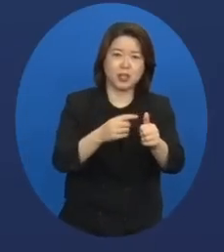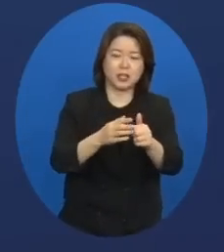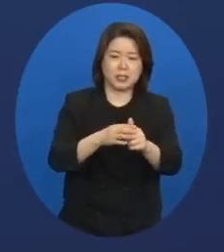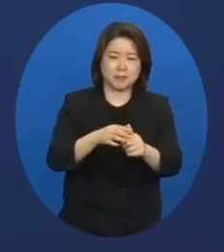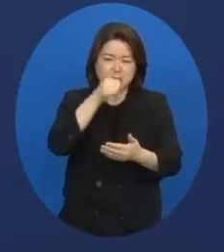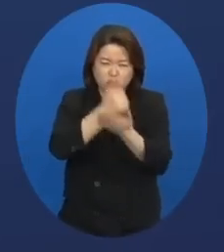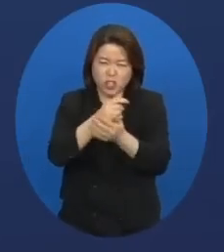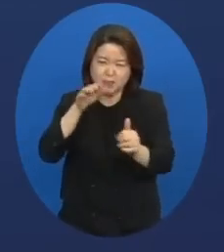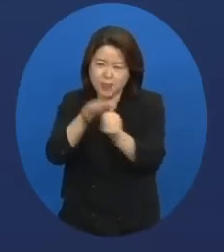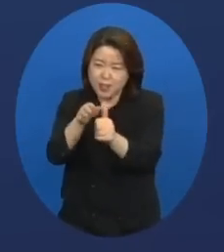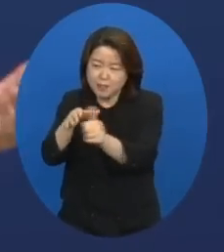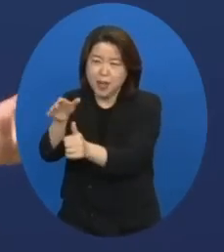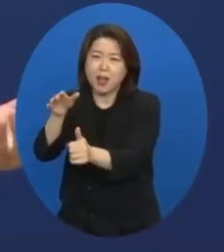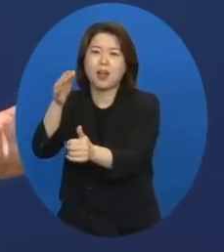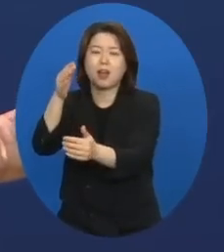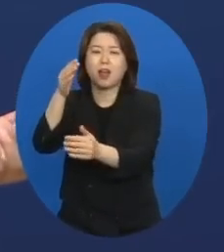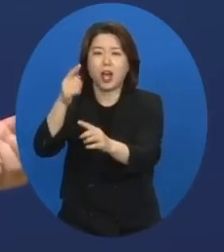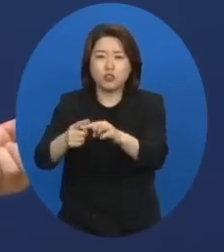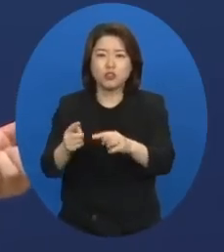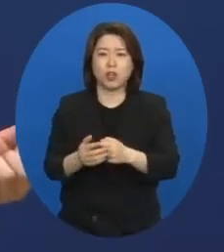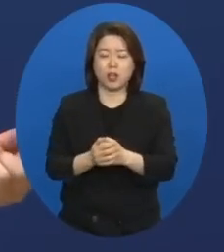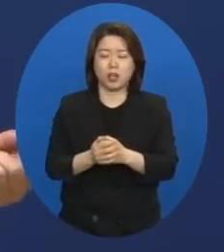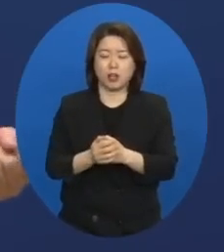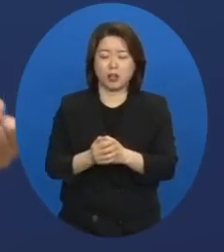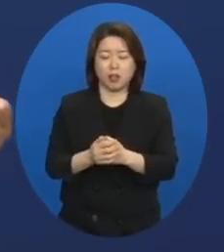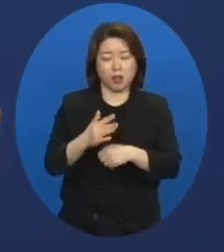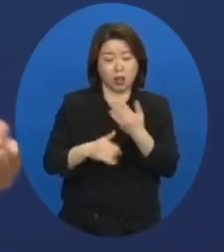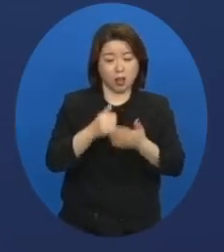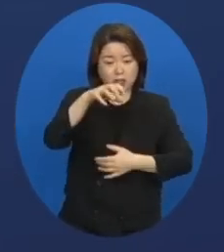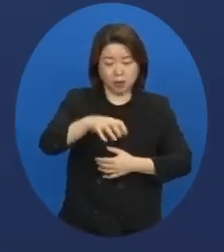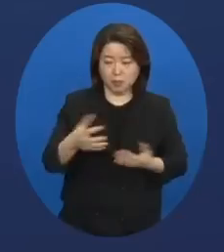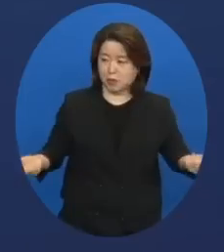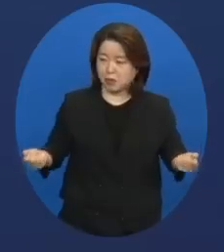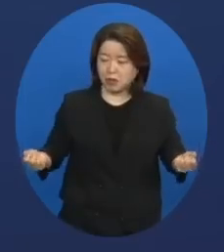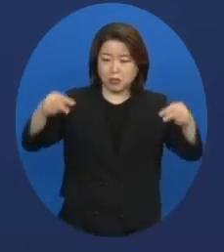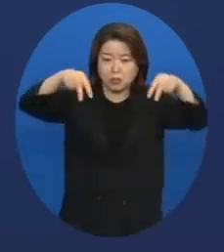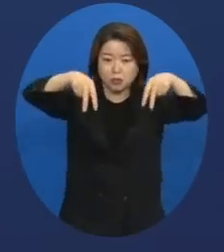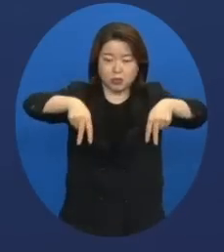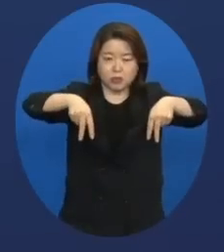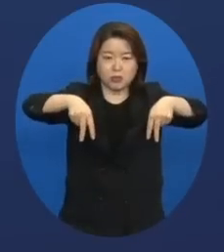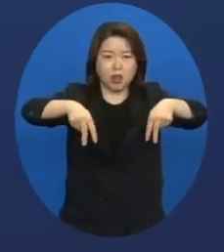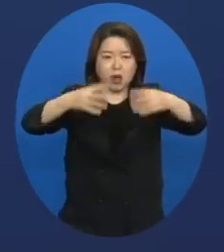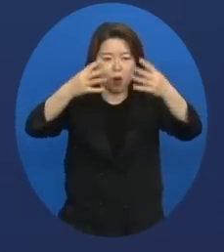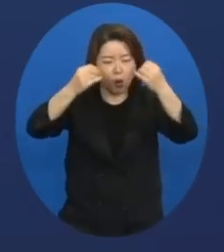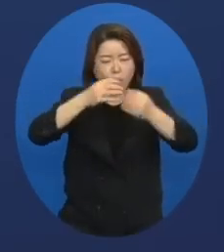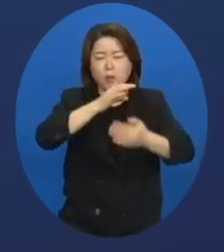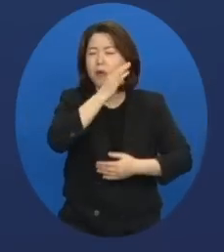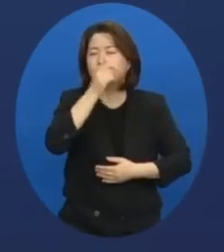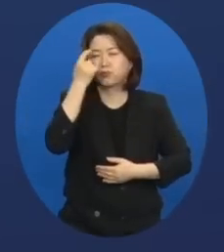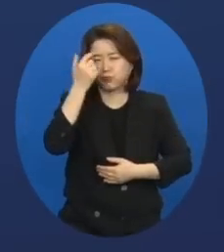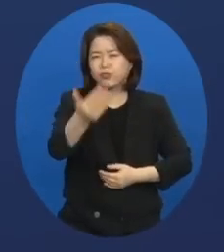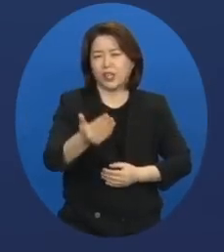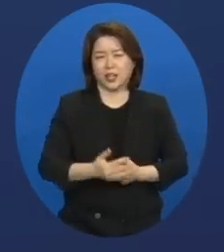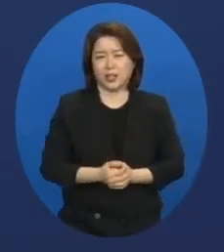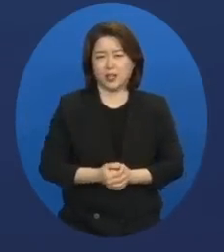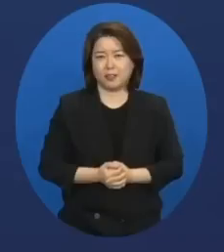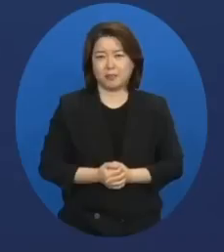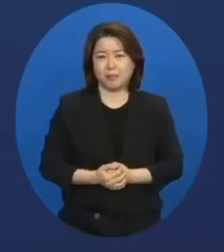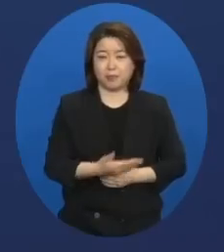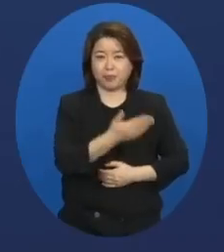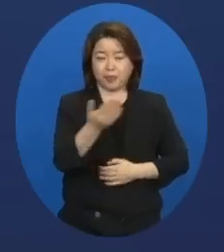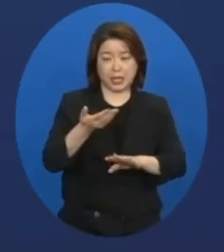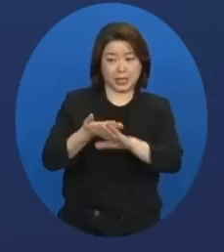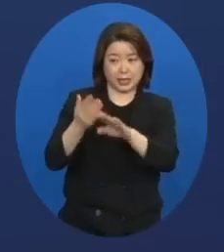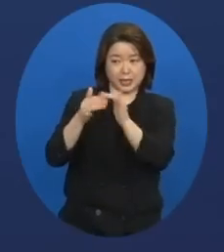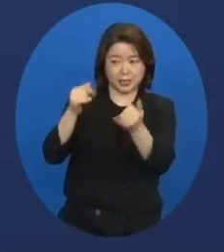정죄하다가 하나님 앞에서 같이 손잡고 설 때 얼마나 부끄럽겠습니까? 여러분, 남에게